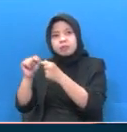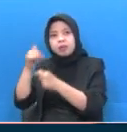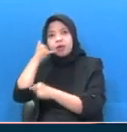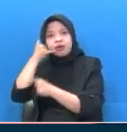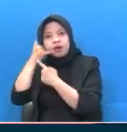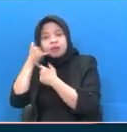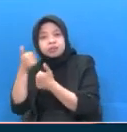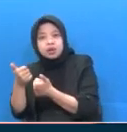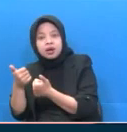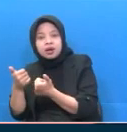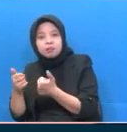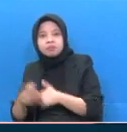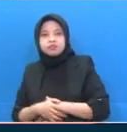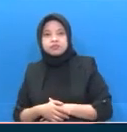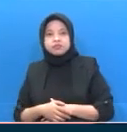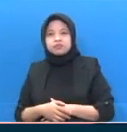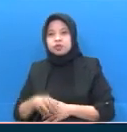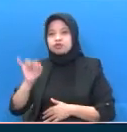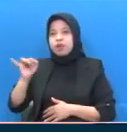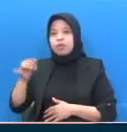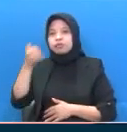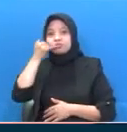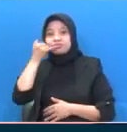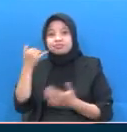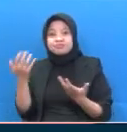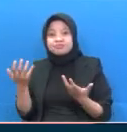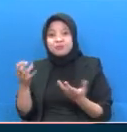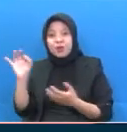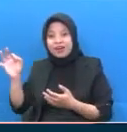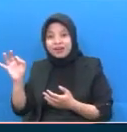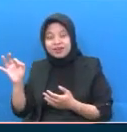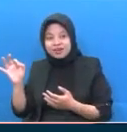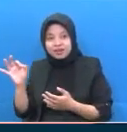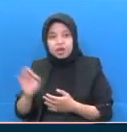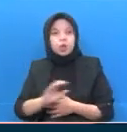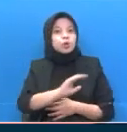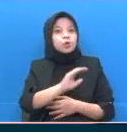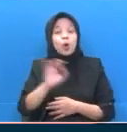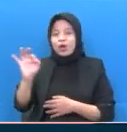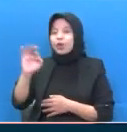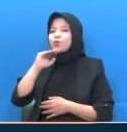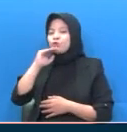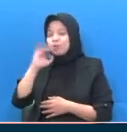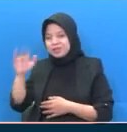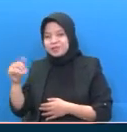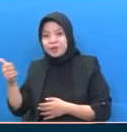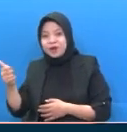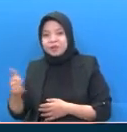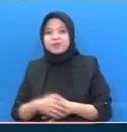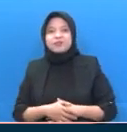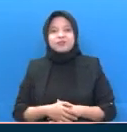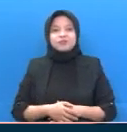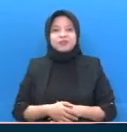ya? Mas Jonathan? Oke, kita masih menunggu. Gini deh, Prof. Ibnu, kalau misalnya